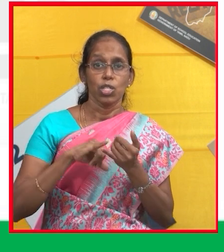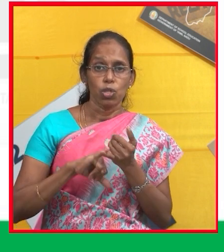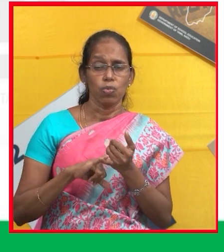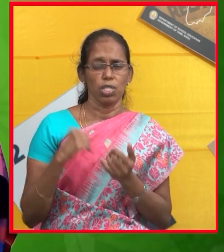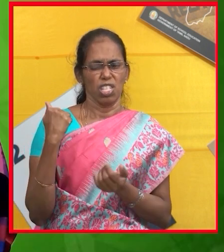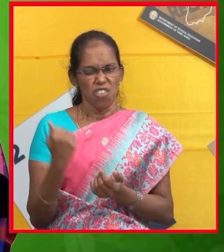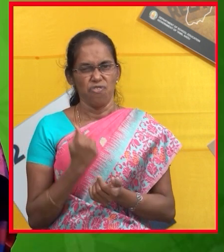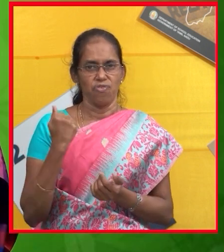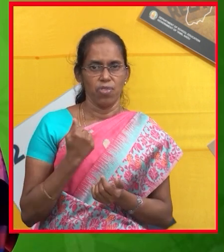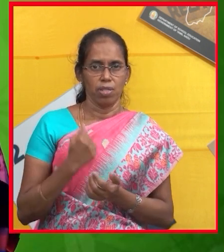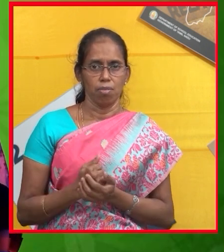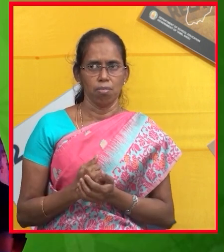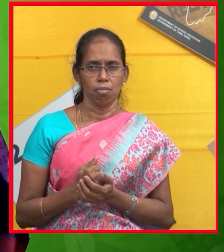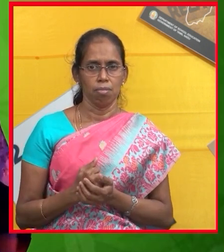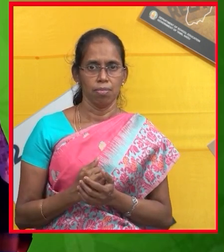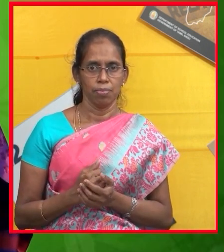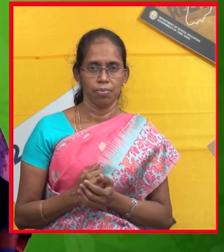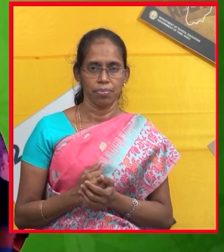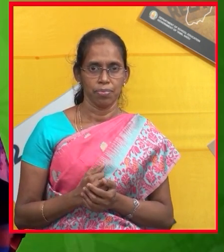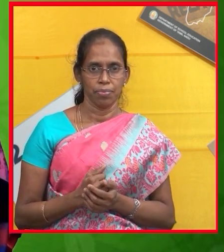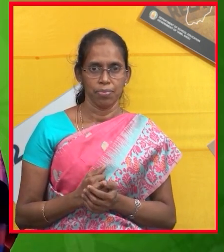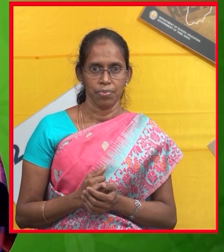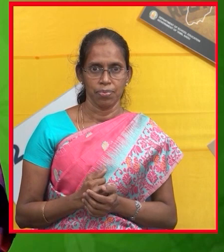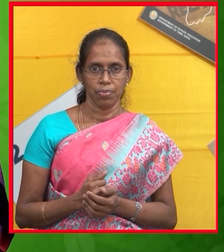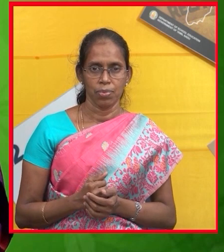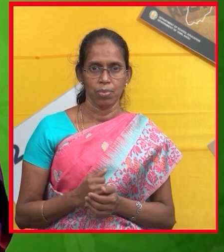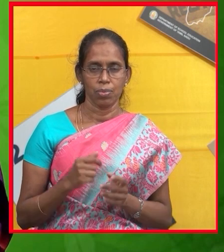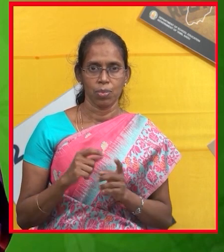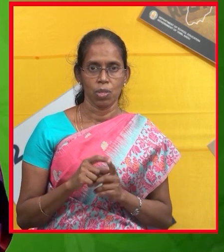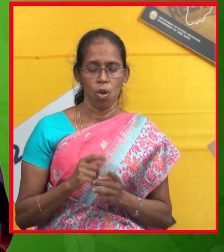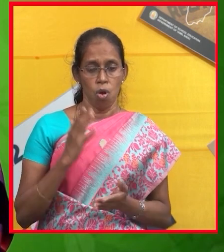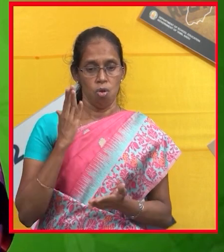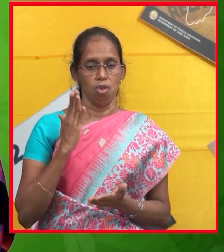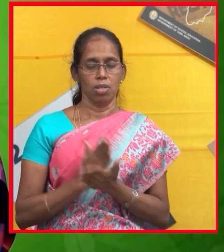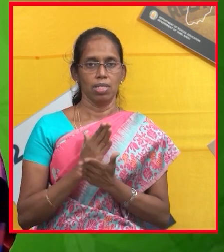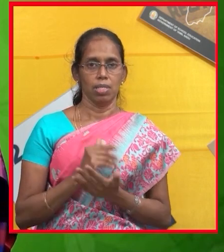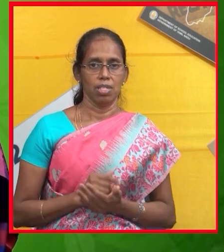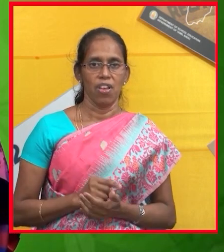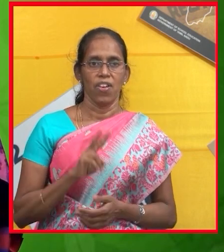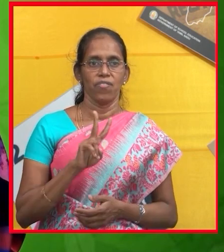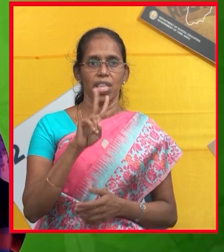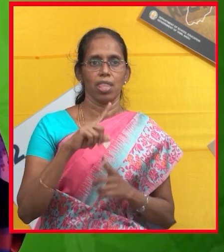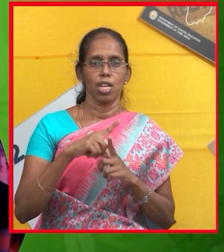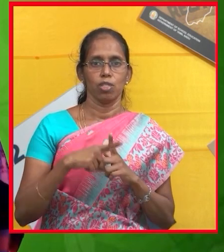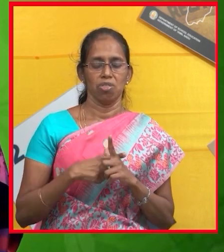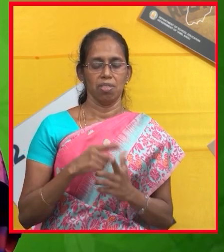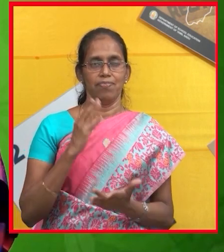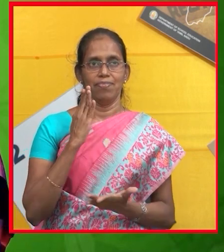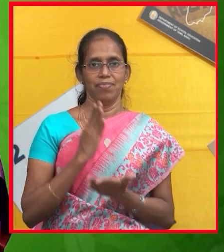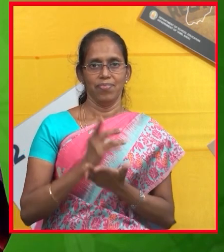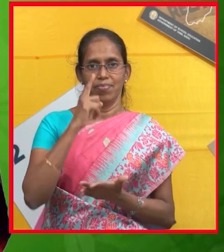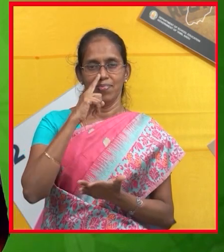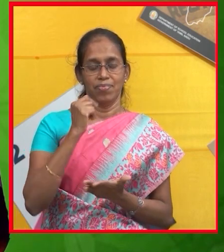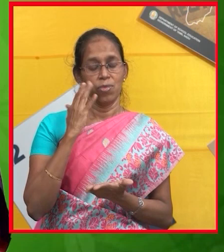in opposition. அவங்க எதில் வந்து டிட்டர்மைண்டாக இருந்தாங்க அப்படின்னாக்க, ஹானஸ்டி, நேர்மை. இந்த பயணத்தை